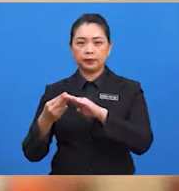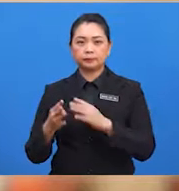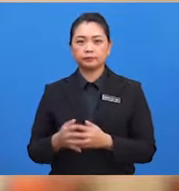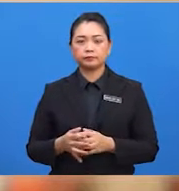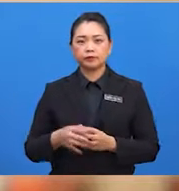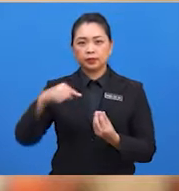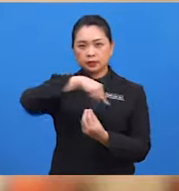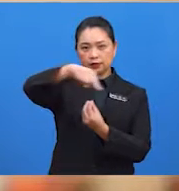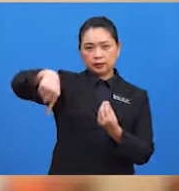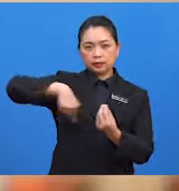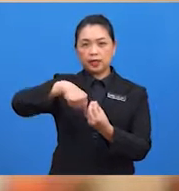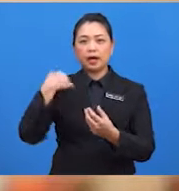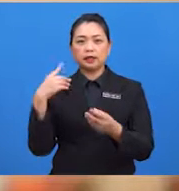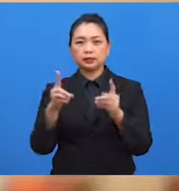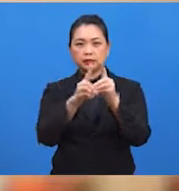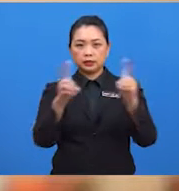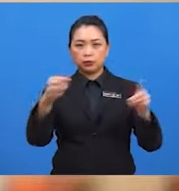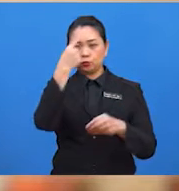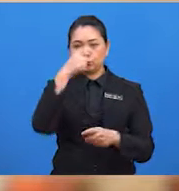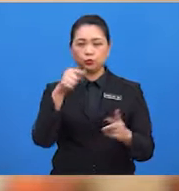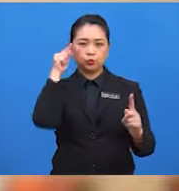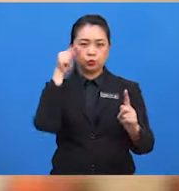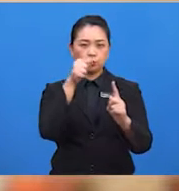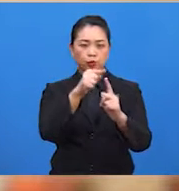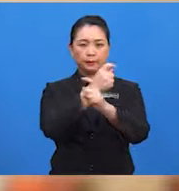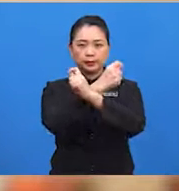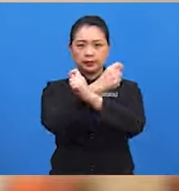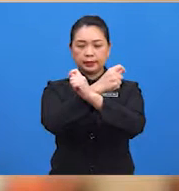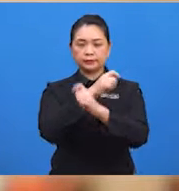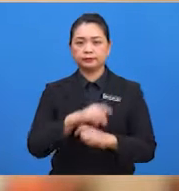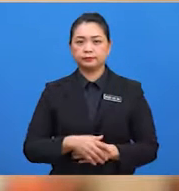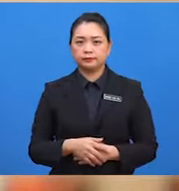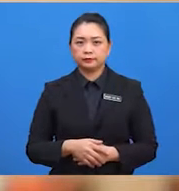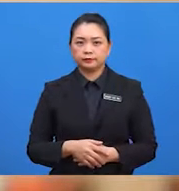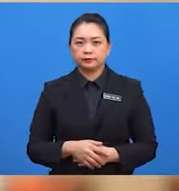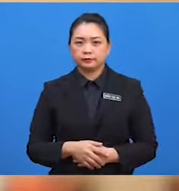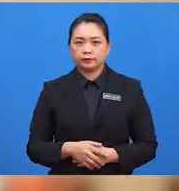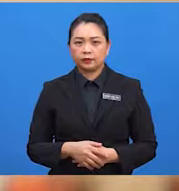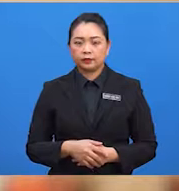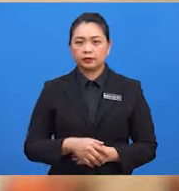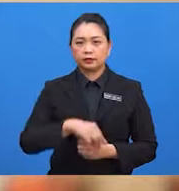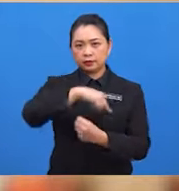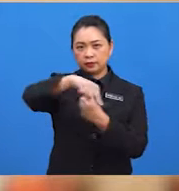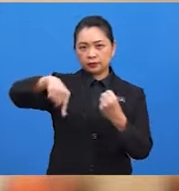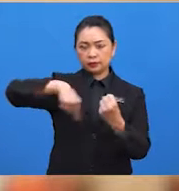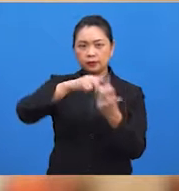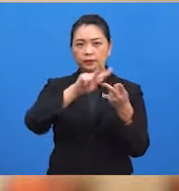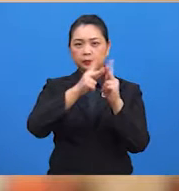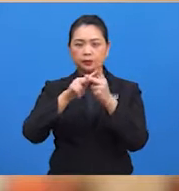ini dibina tembok bagi tujuan pertahanan dan perkampungan petani mengelilingi Bandar